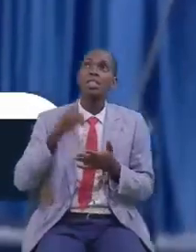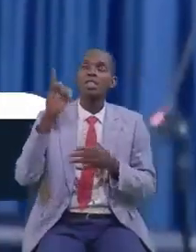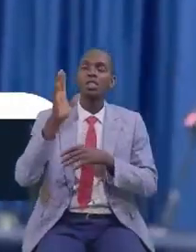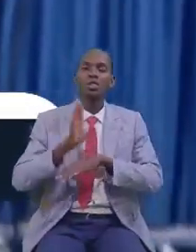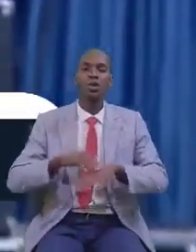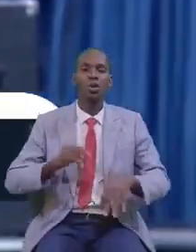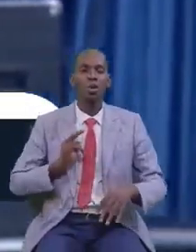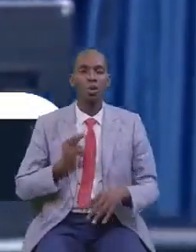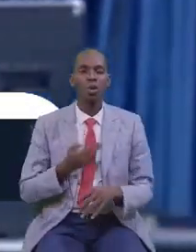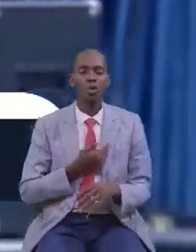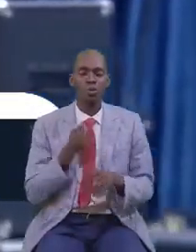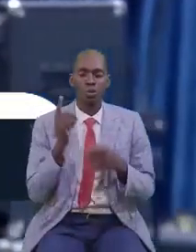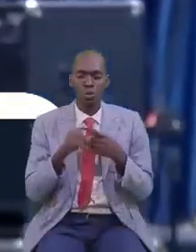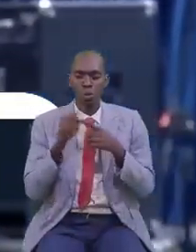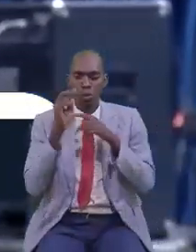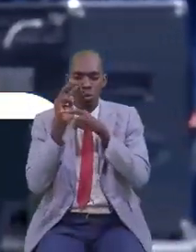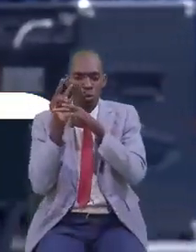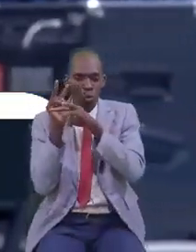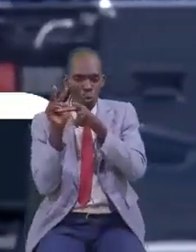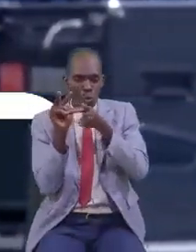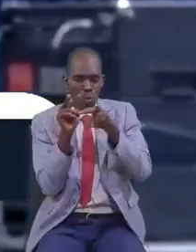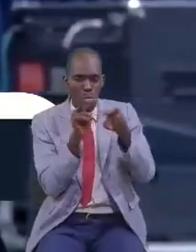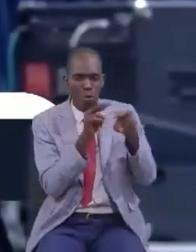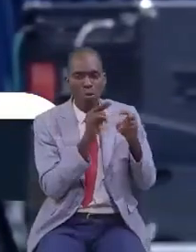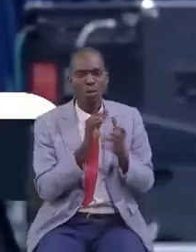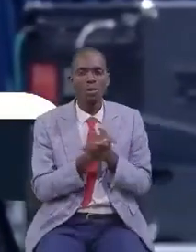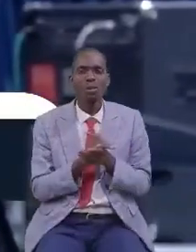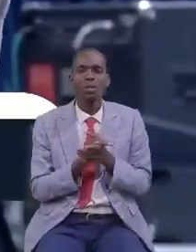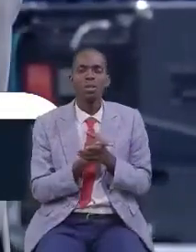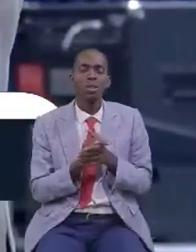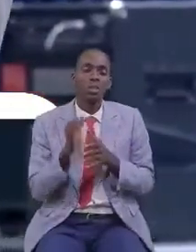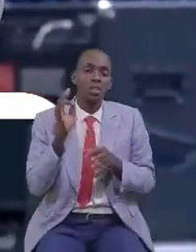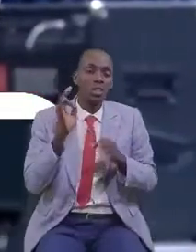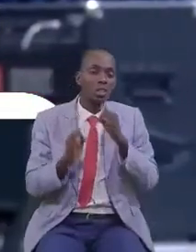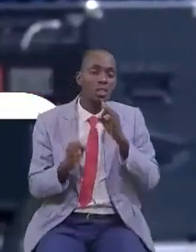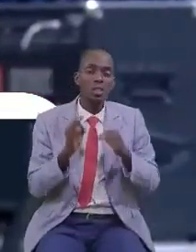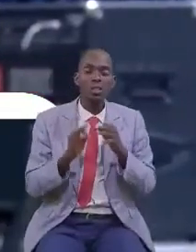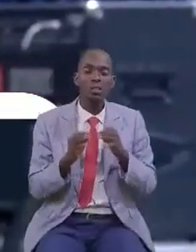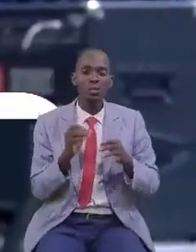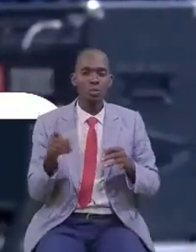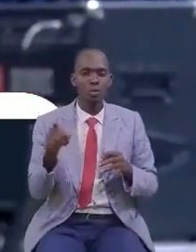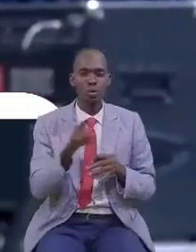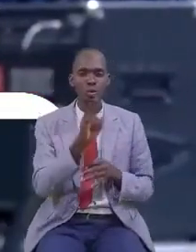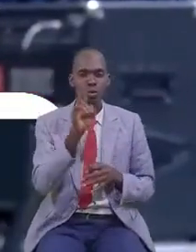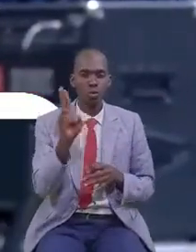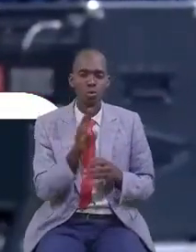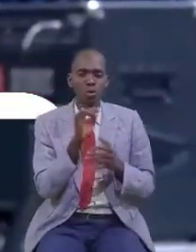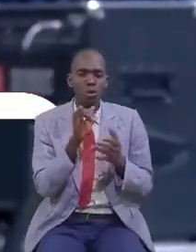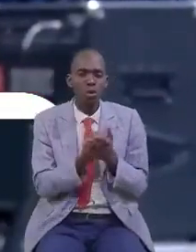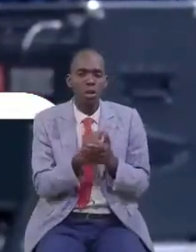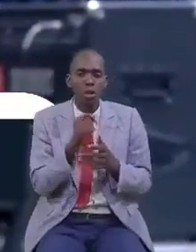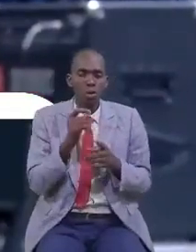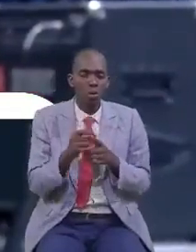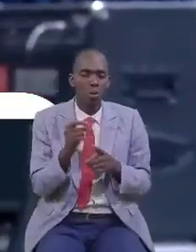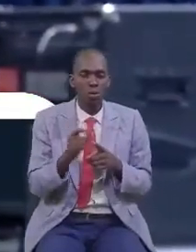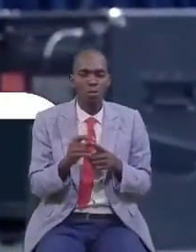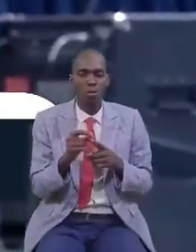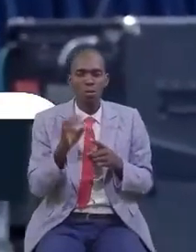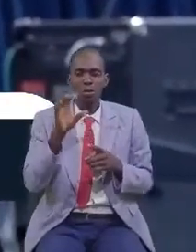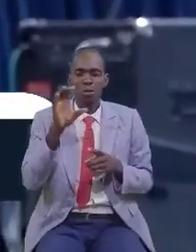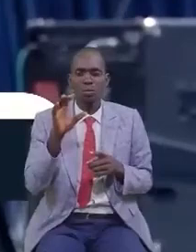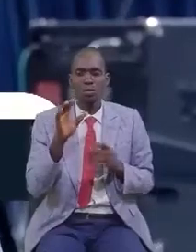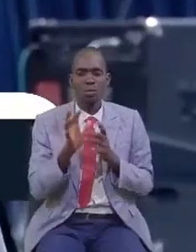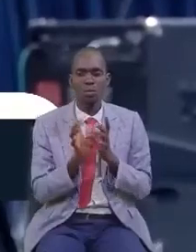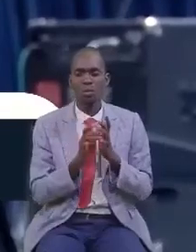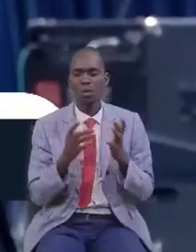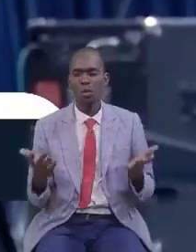మనల్ని గమనించుకోమని పిలుస్తున్నాడు. If you use the concordance, you are going to find that word watch in the Old Testament and